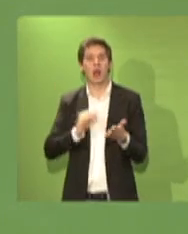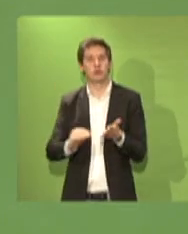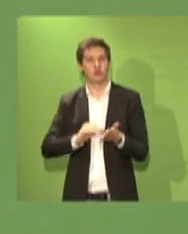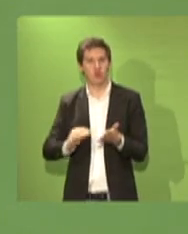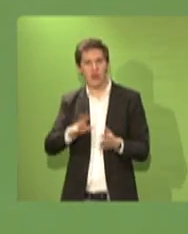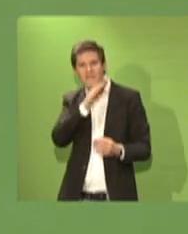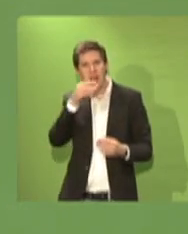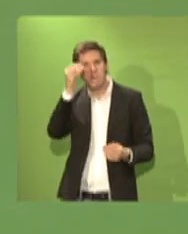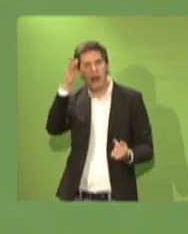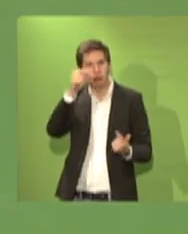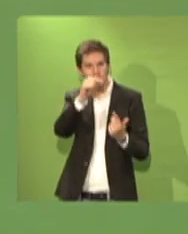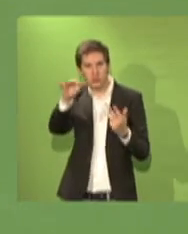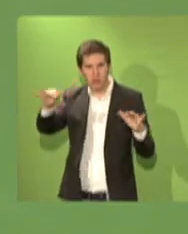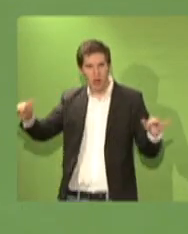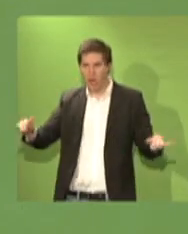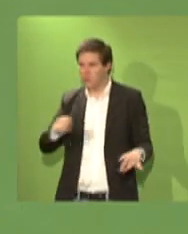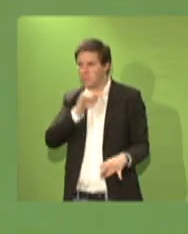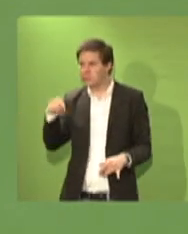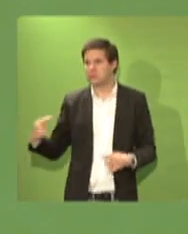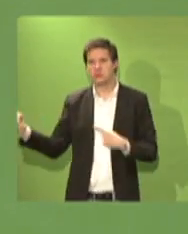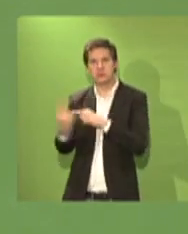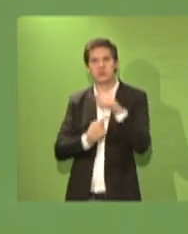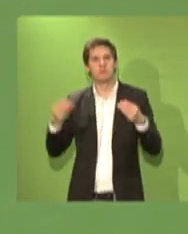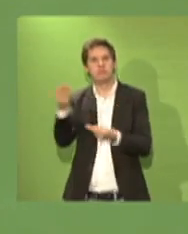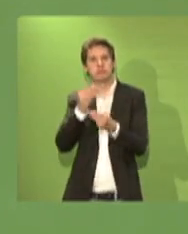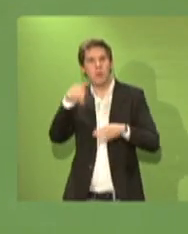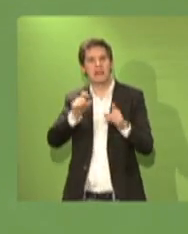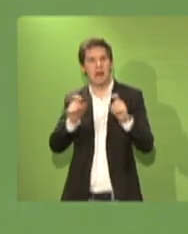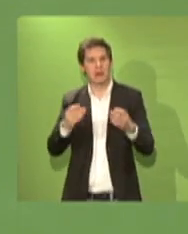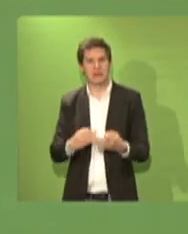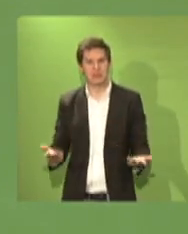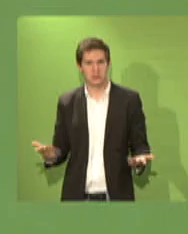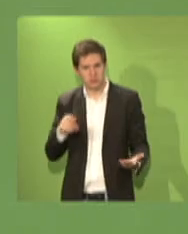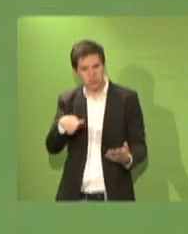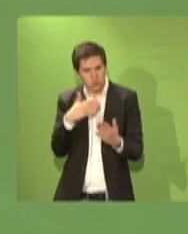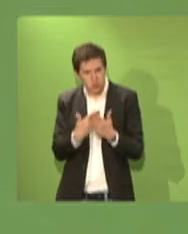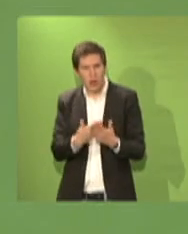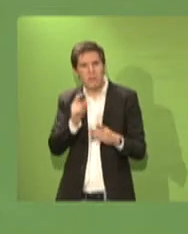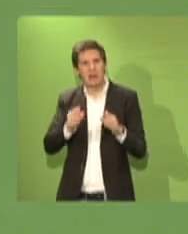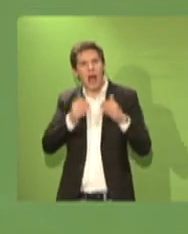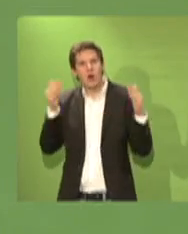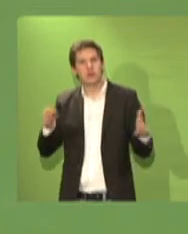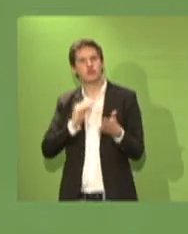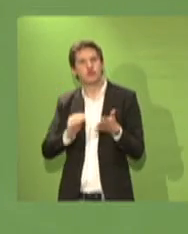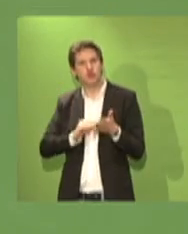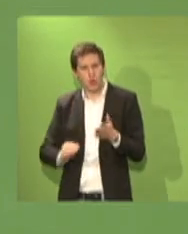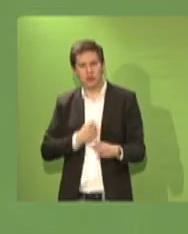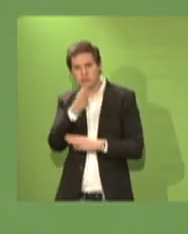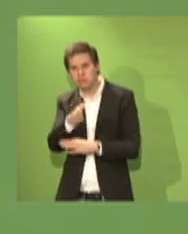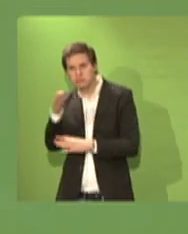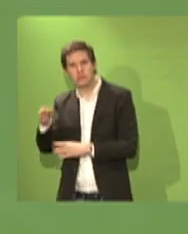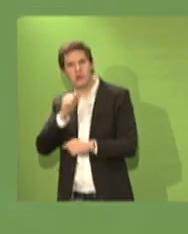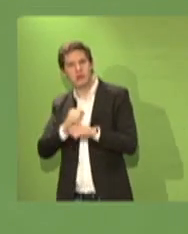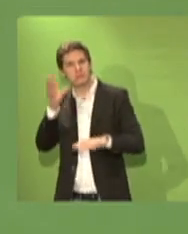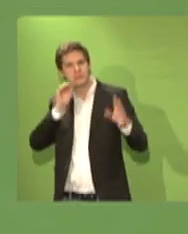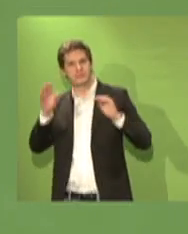hier noch gar nicht angesprochen. Und das können wir nicht zulassen. Nonformale Bildung, außerschulische Lernorte haben